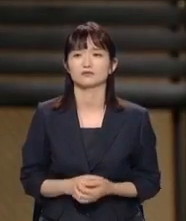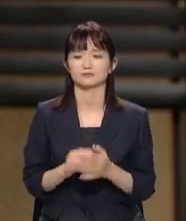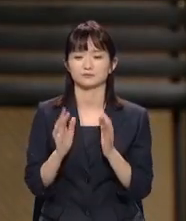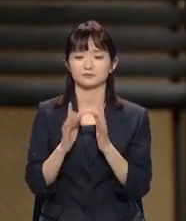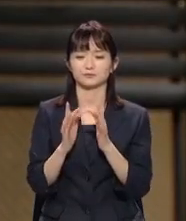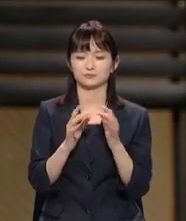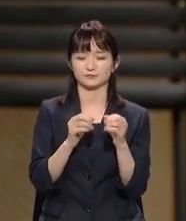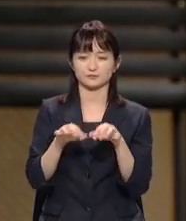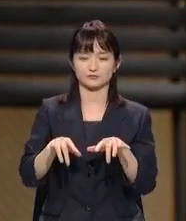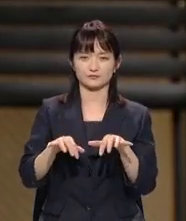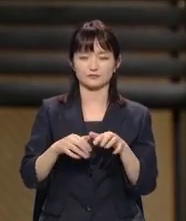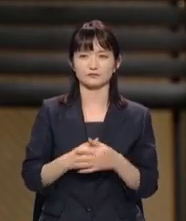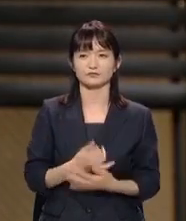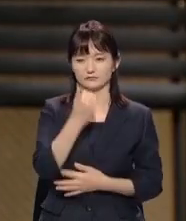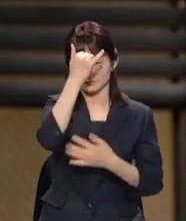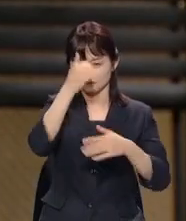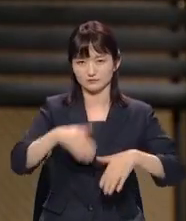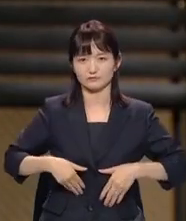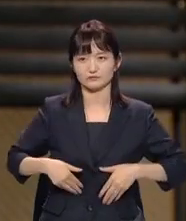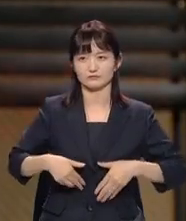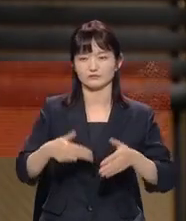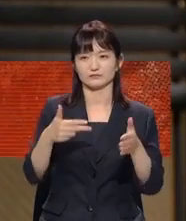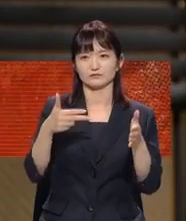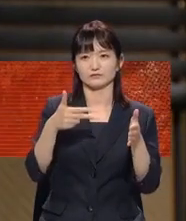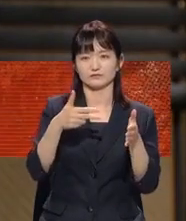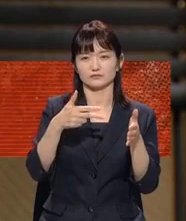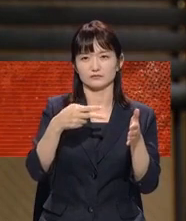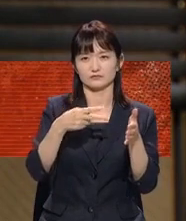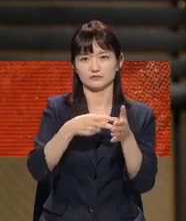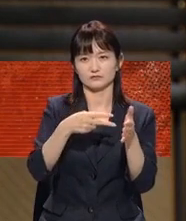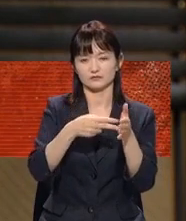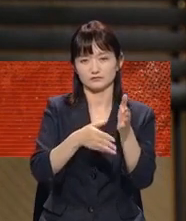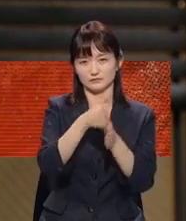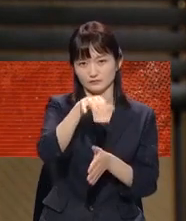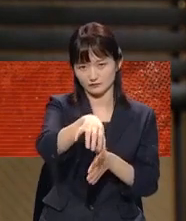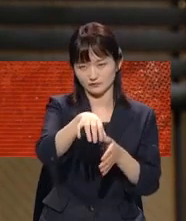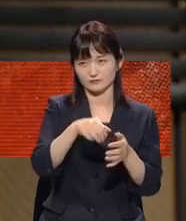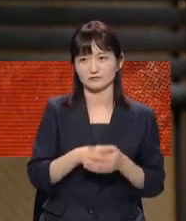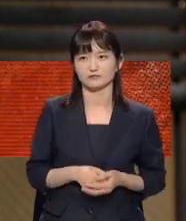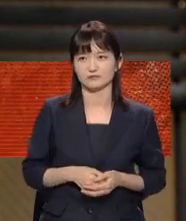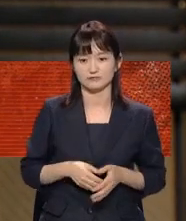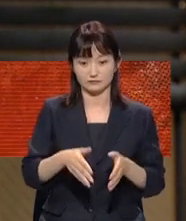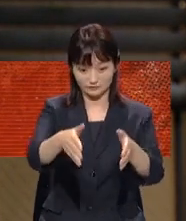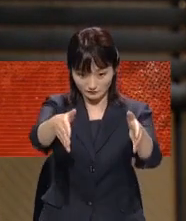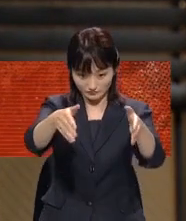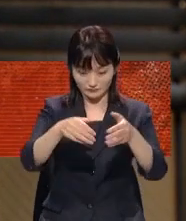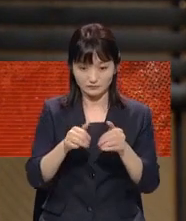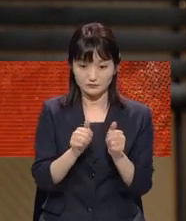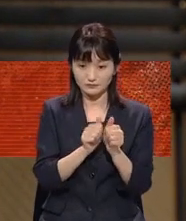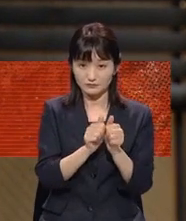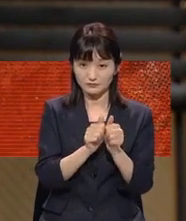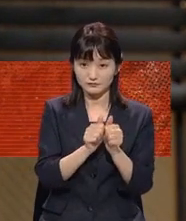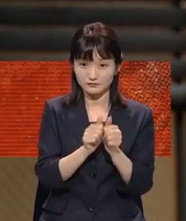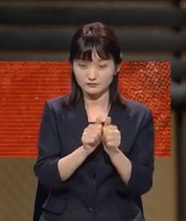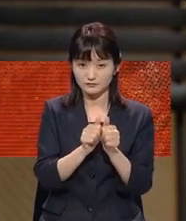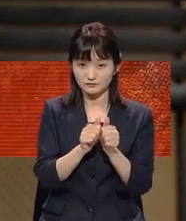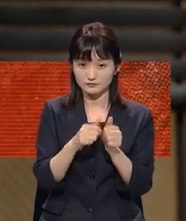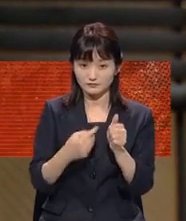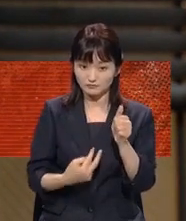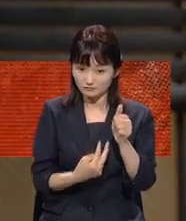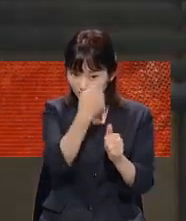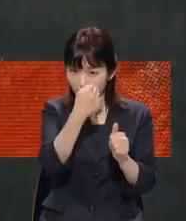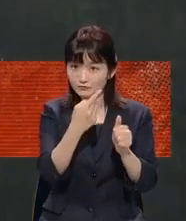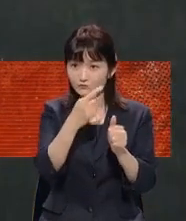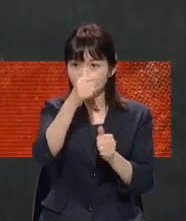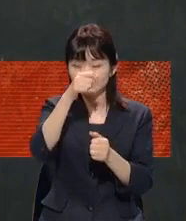커뮤니티에 충남 당진시한 도로에 지금 보시면 횡단보도에 어떤 남성이 살구색인 건 실오라기 하나 걸치지 않고 보통 저럴 때는